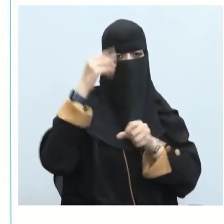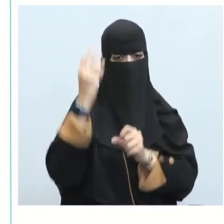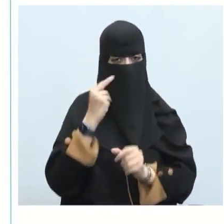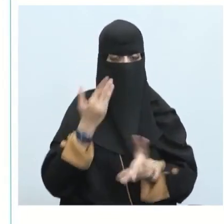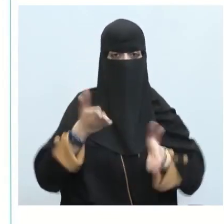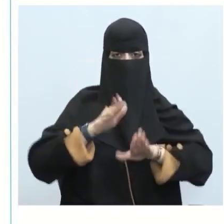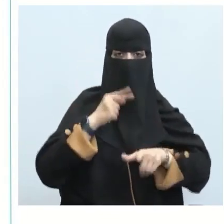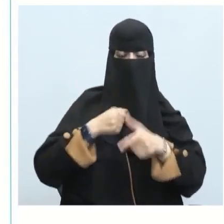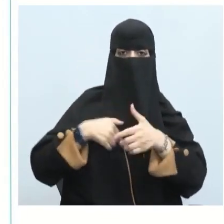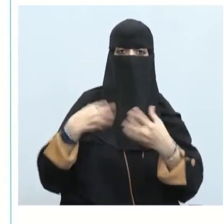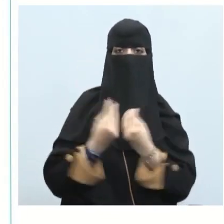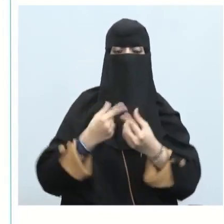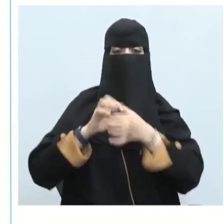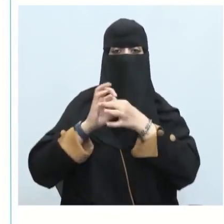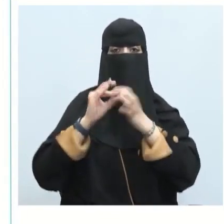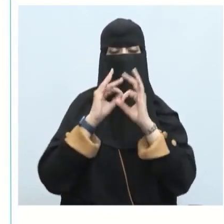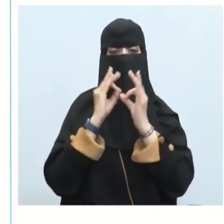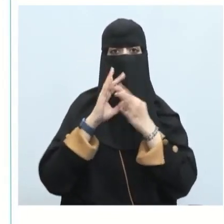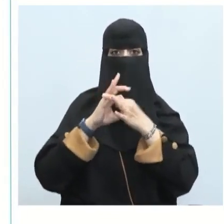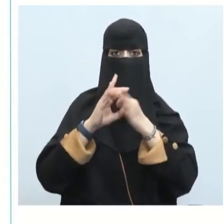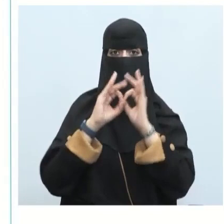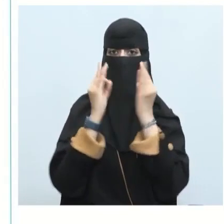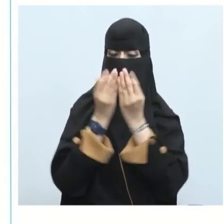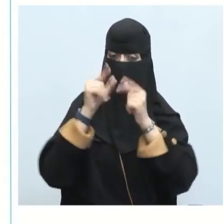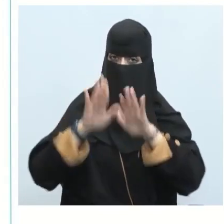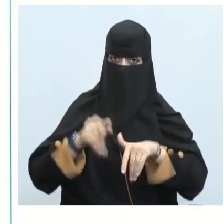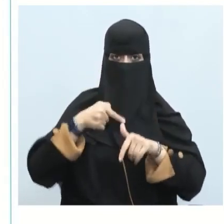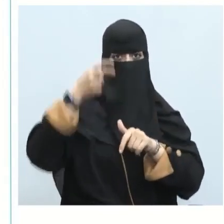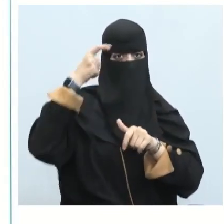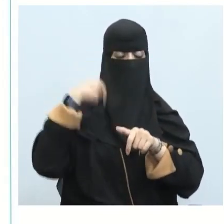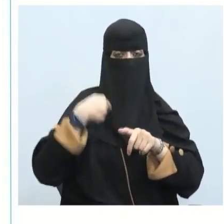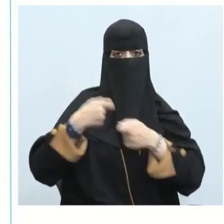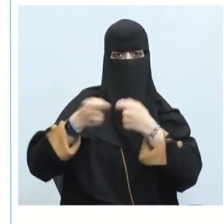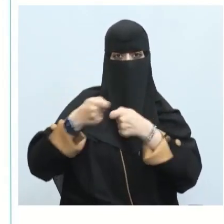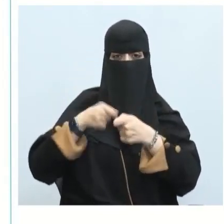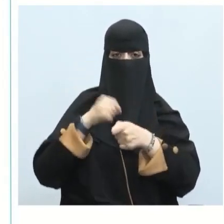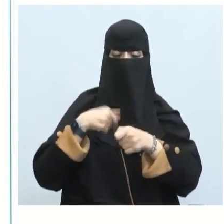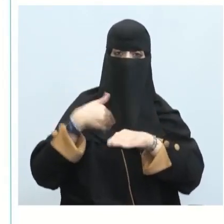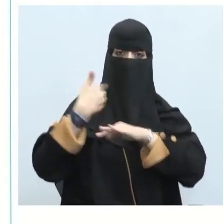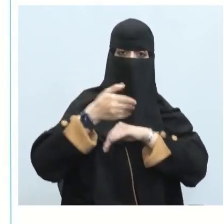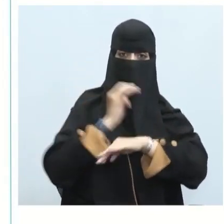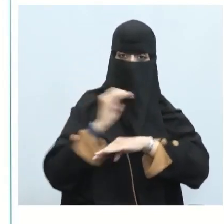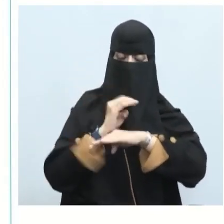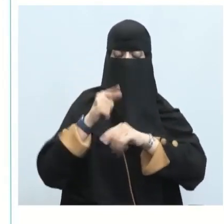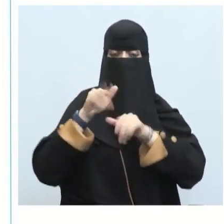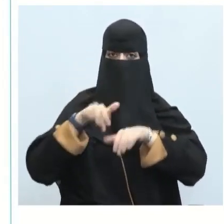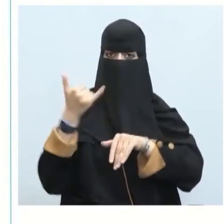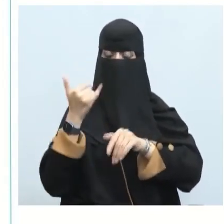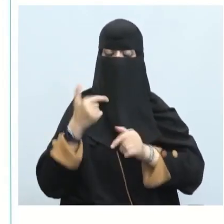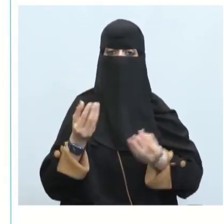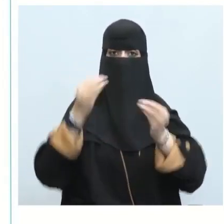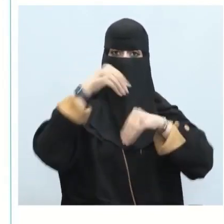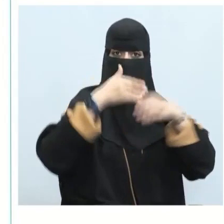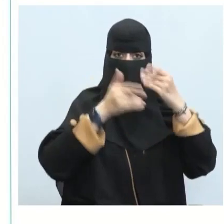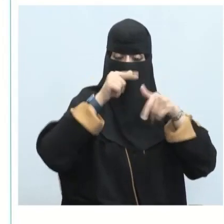مع وسائل التواصل الاجتماعي مفهوم التسويق عبر البريد الالكتروني واهميته انشاء حمله تسويقيه عبر